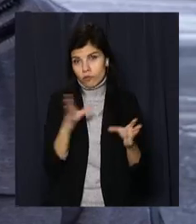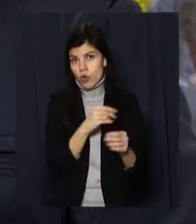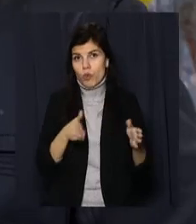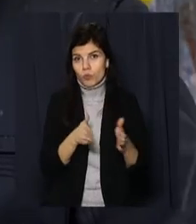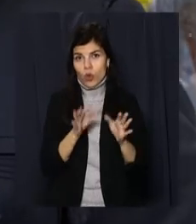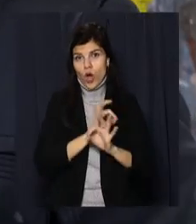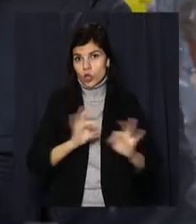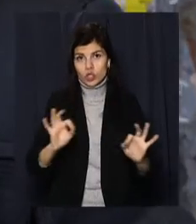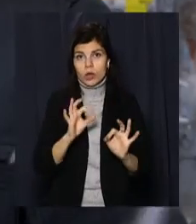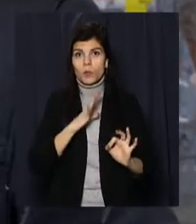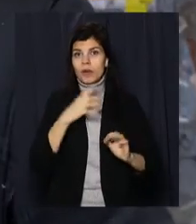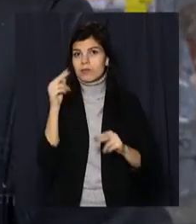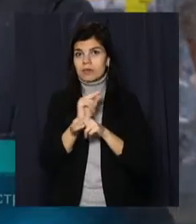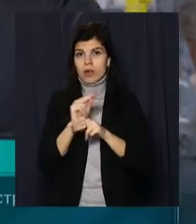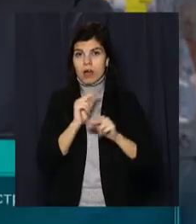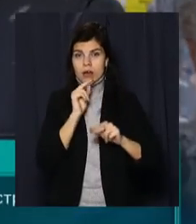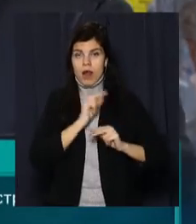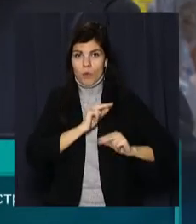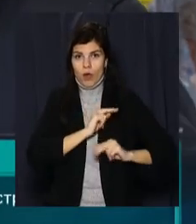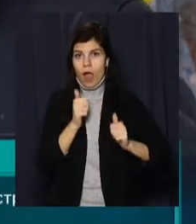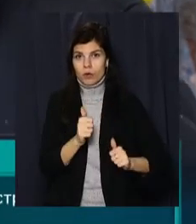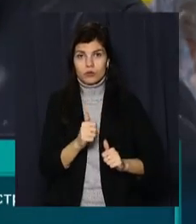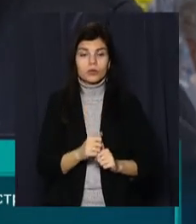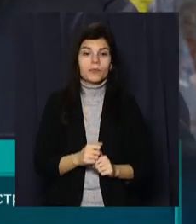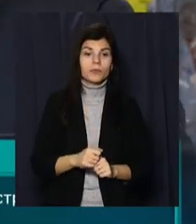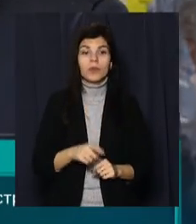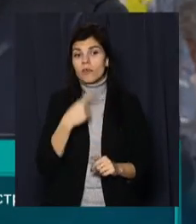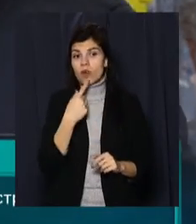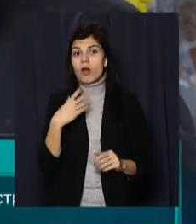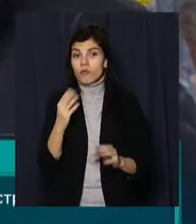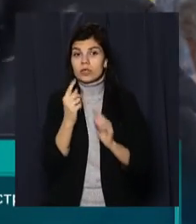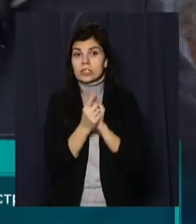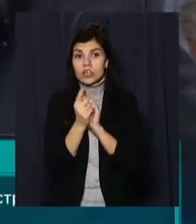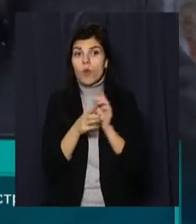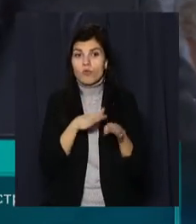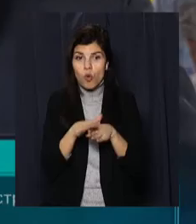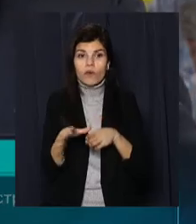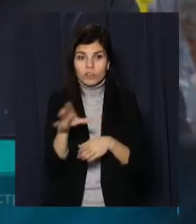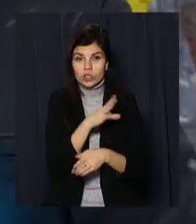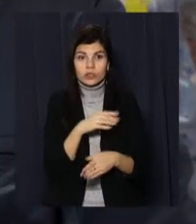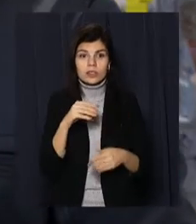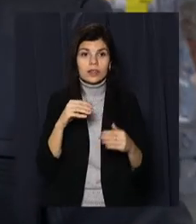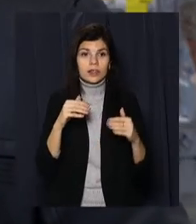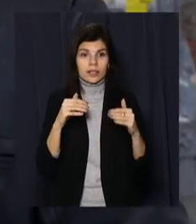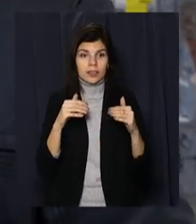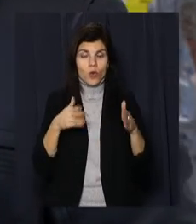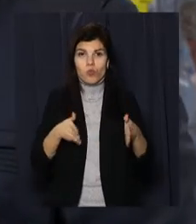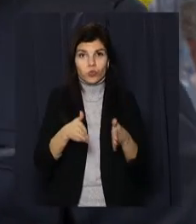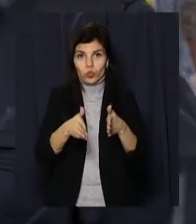состоянии. В рамках капитальной реконструкции меняется полностью все, то есть полностью сменяется верхнее строение